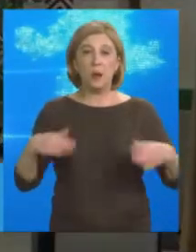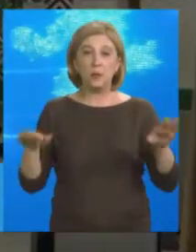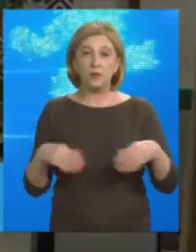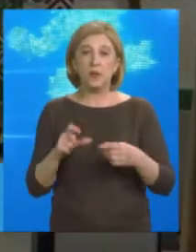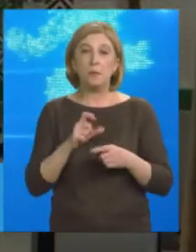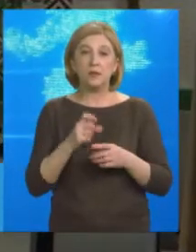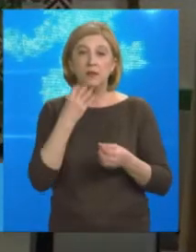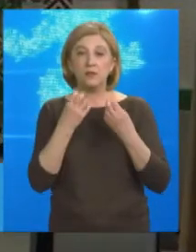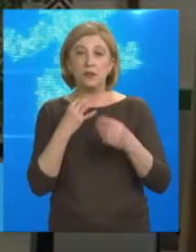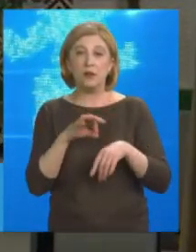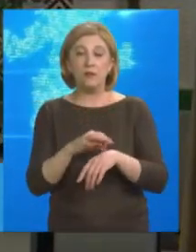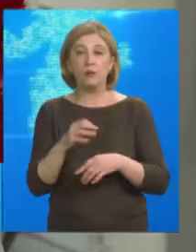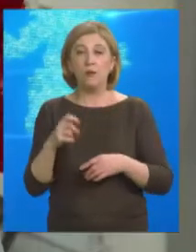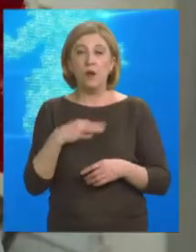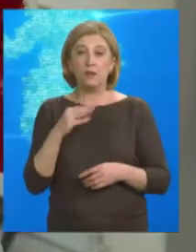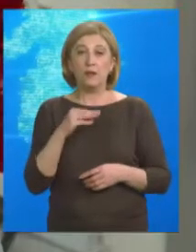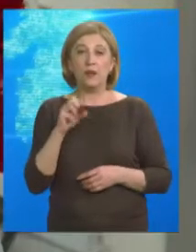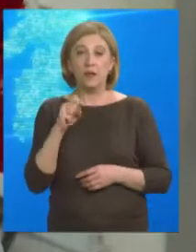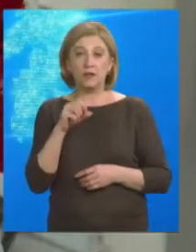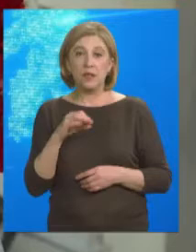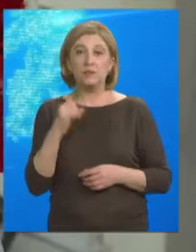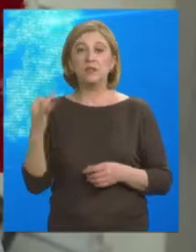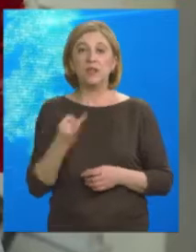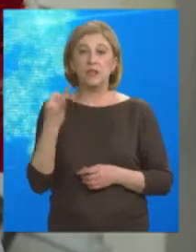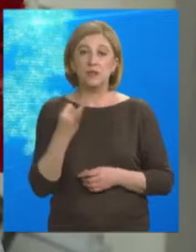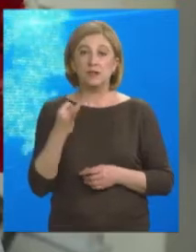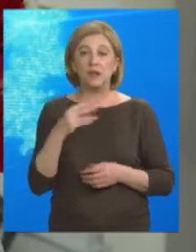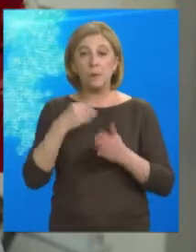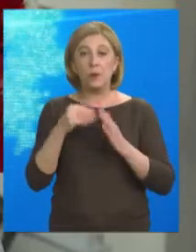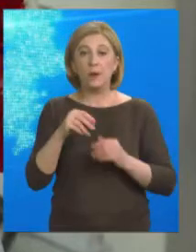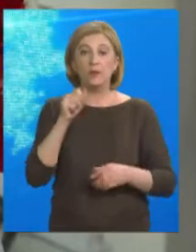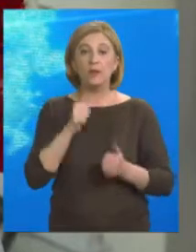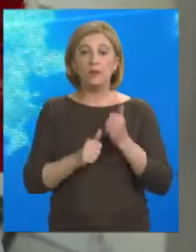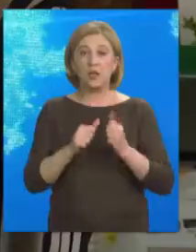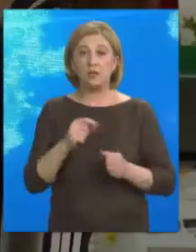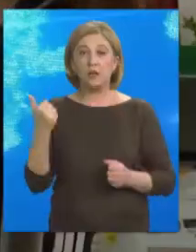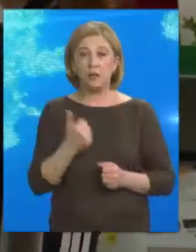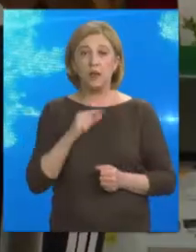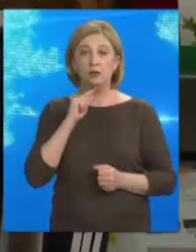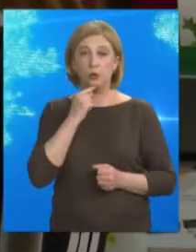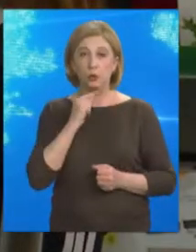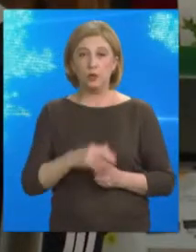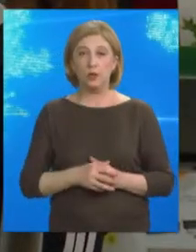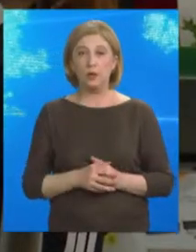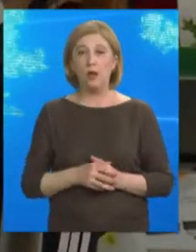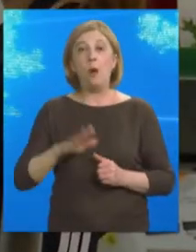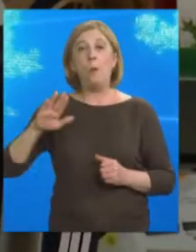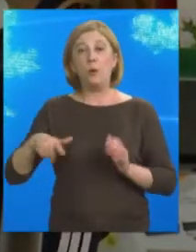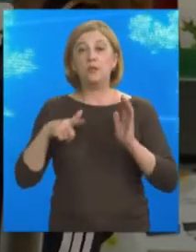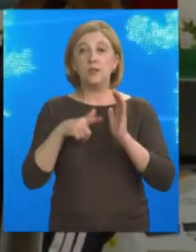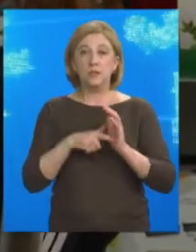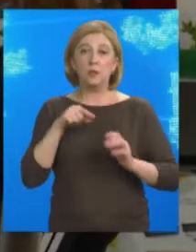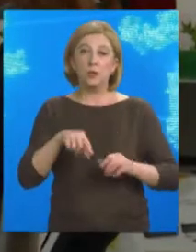словам цветовода с многолетним опытом Татьяны Азановой, заинтересовать покупателя с каждой неделей все труднее. Вот после 7 там